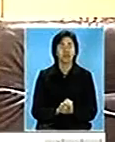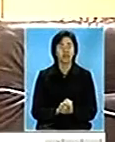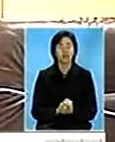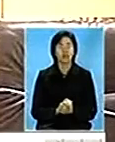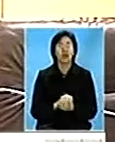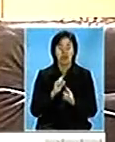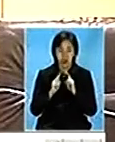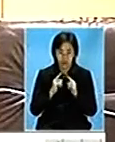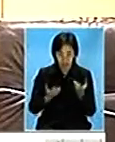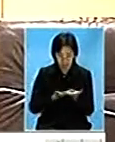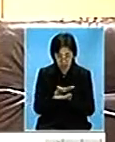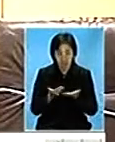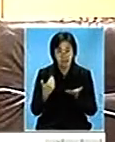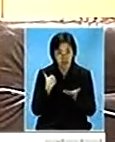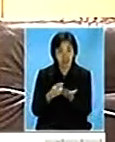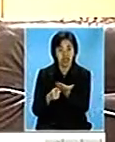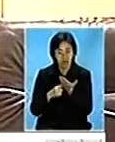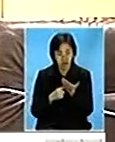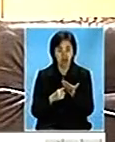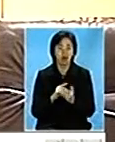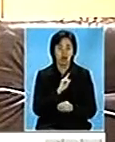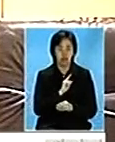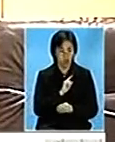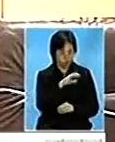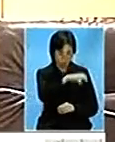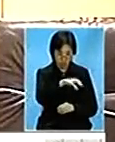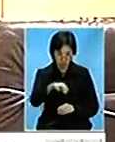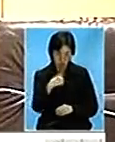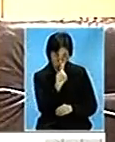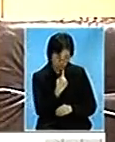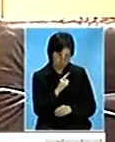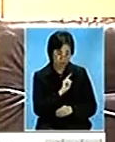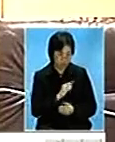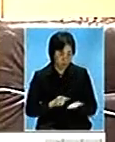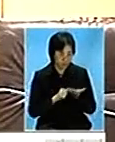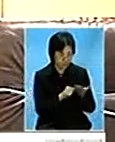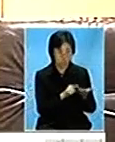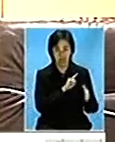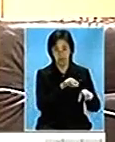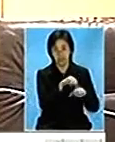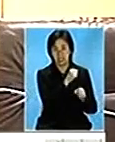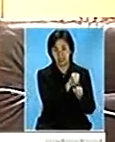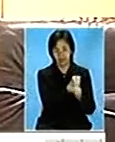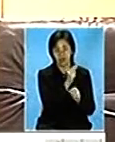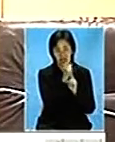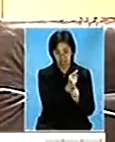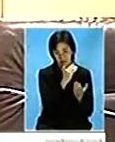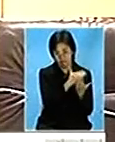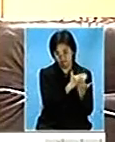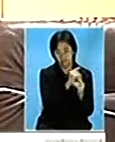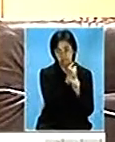ได้หาลือไว้นั้นให้ว่าเป็นหน้าที่ของหน่วยใดก็จะให้หน่วยนั้นดำเนินการตามหน้า